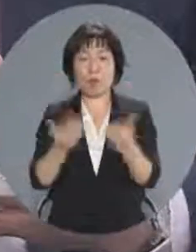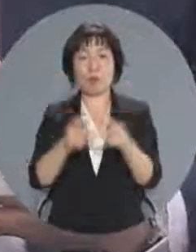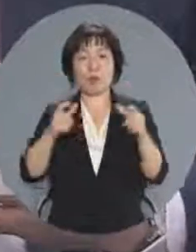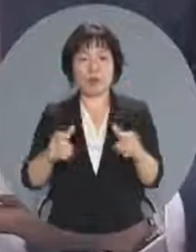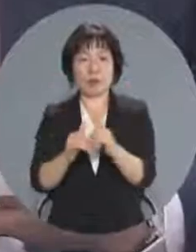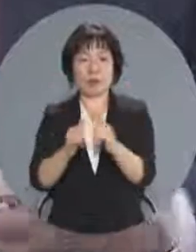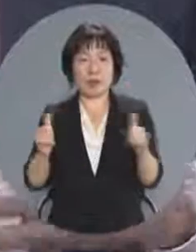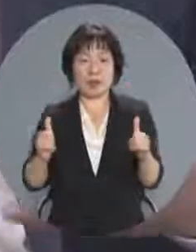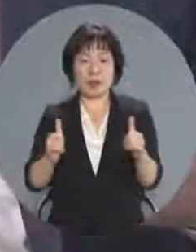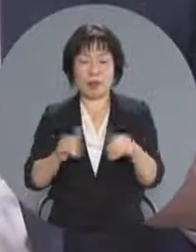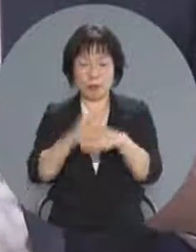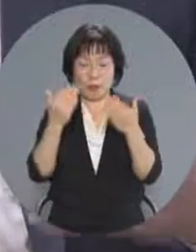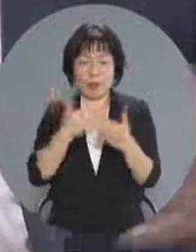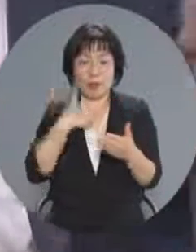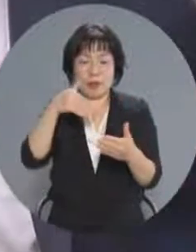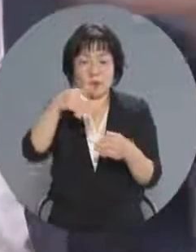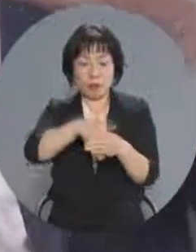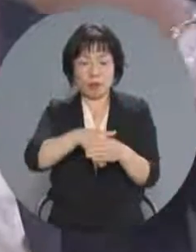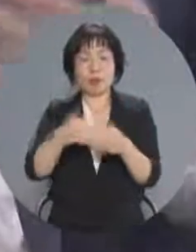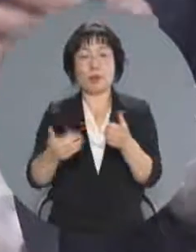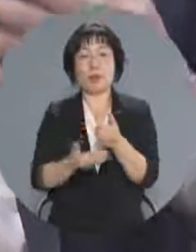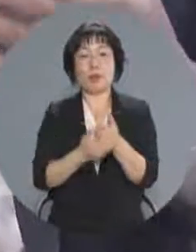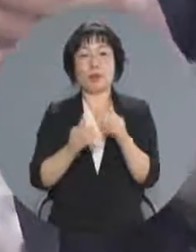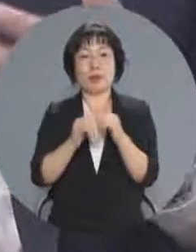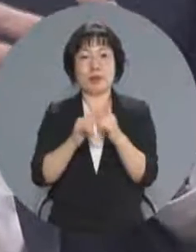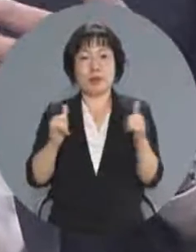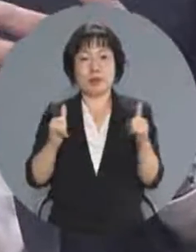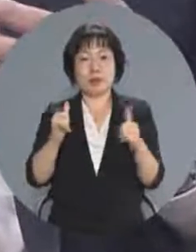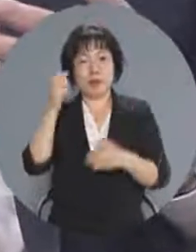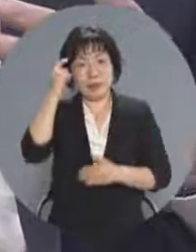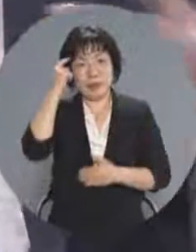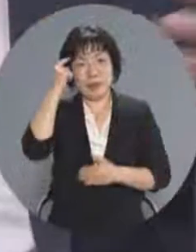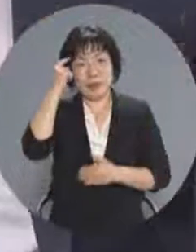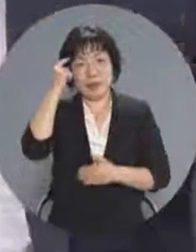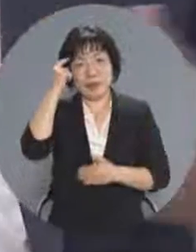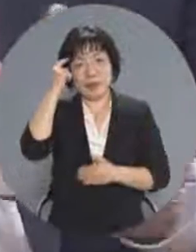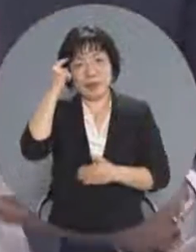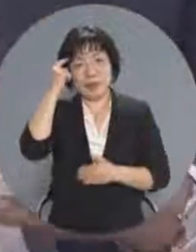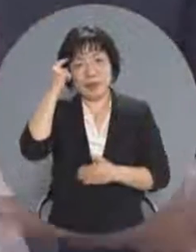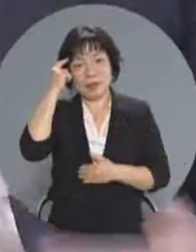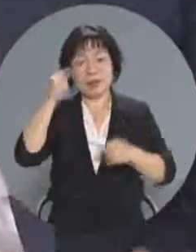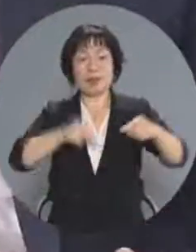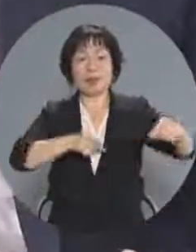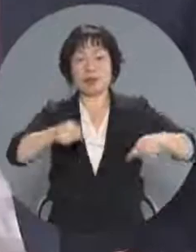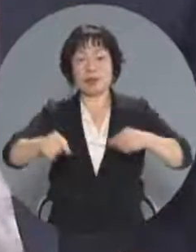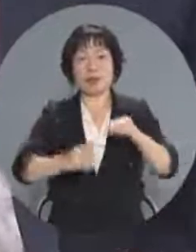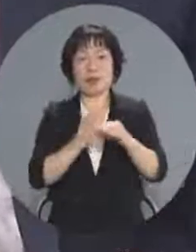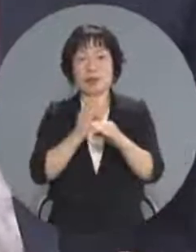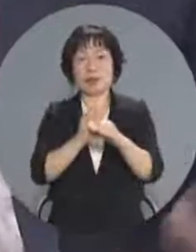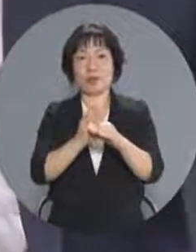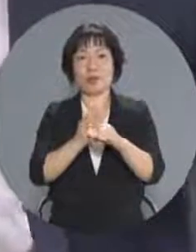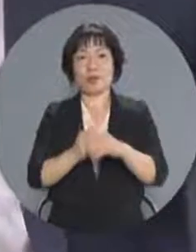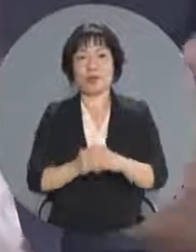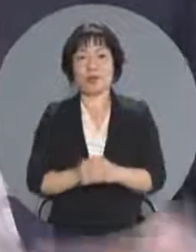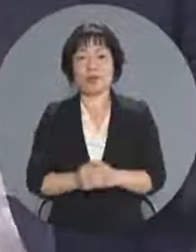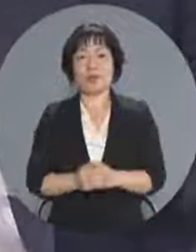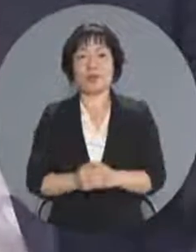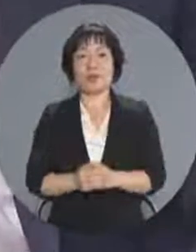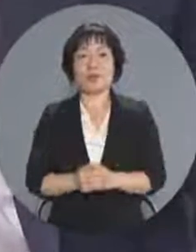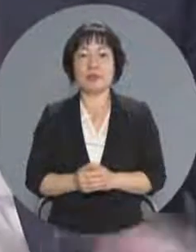국민이 다 100% 나를 지지했다고 생각하고 저는 군정을 이끌었습니다 지금까지 그러다